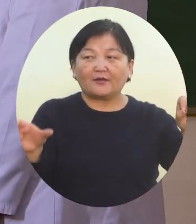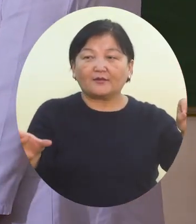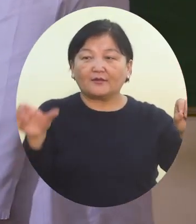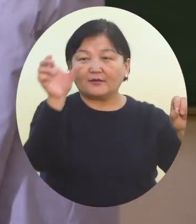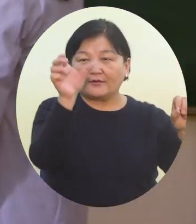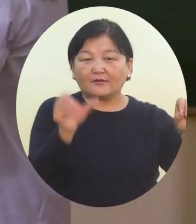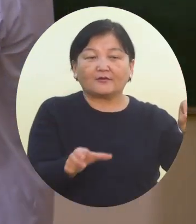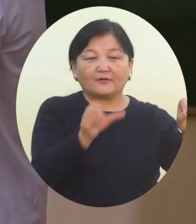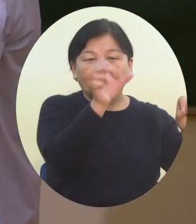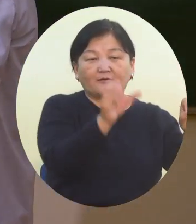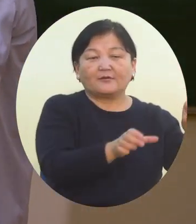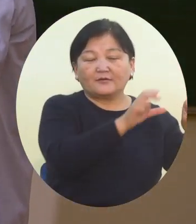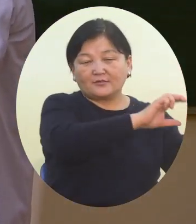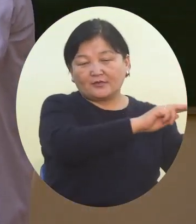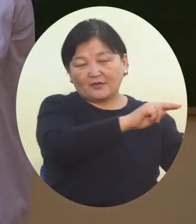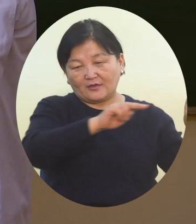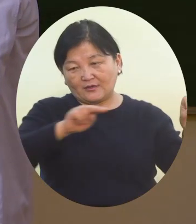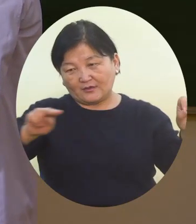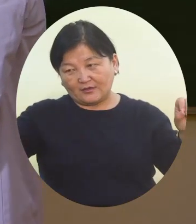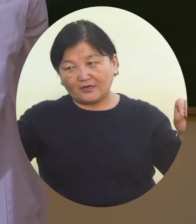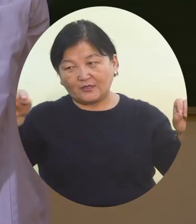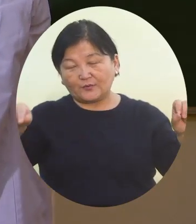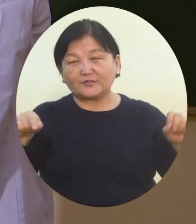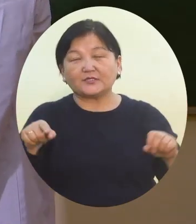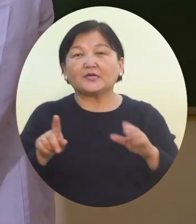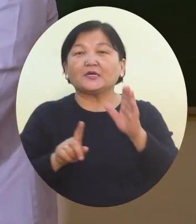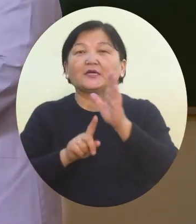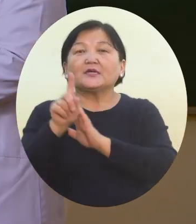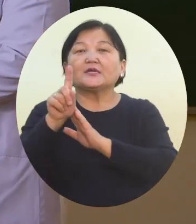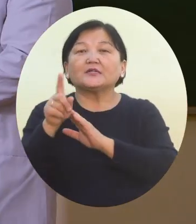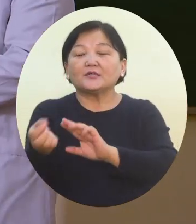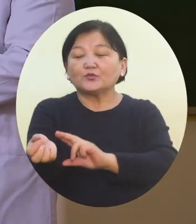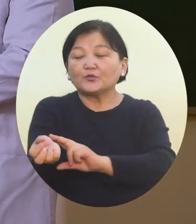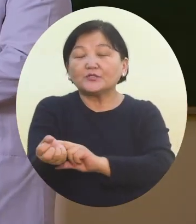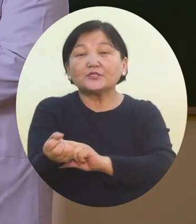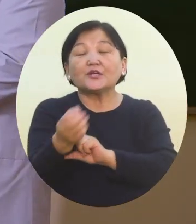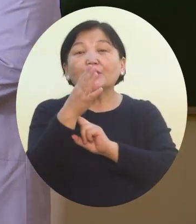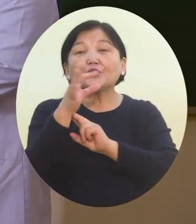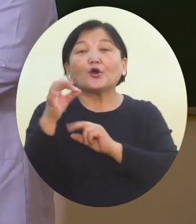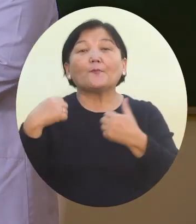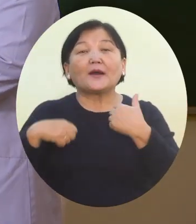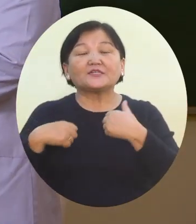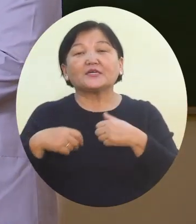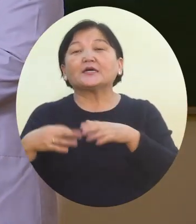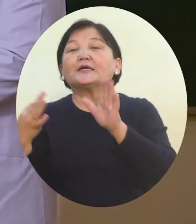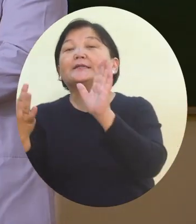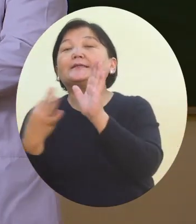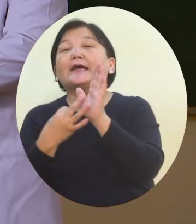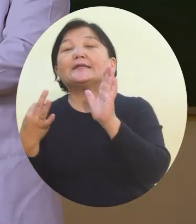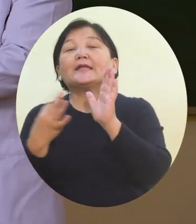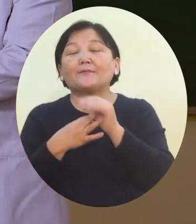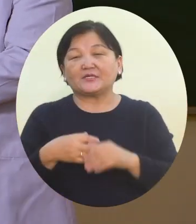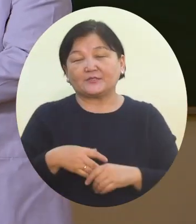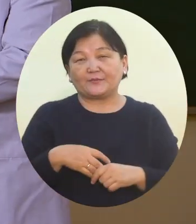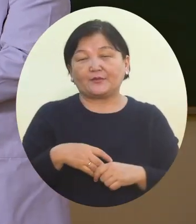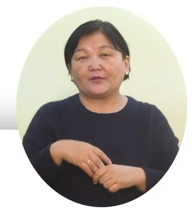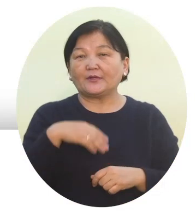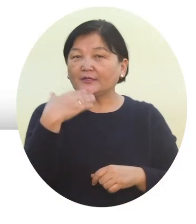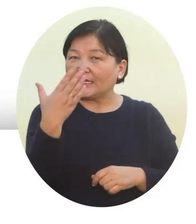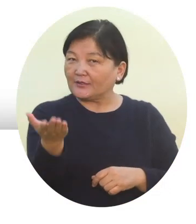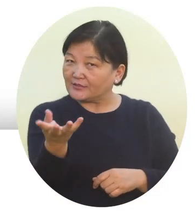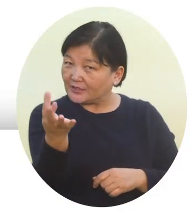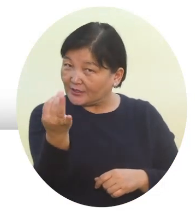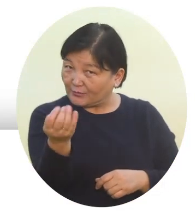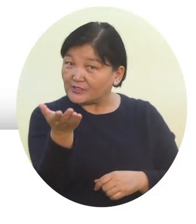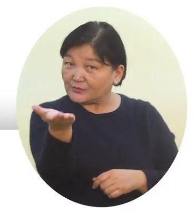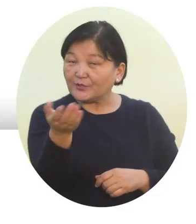байгаа. За тэгэхээр дасгал хийсний дараа бол эхний судасны зохиолтын тоо хэд байсан бэ гэхээр багшийнх нь бол 88 байсан байна. Та бүхний хэд болсон бол?